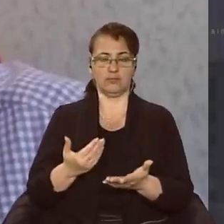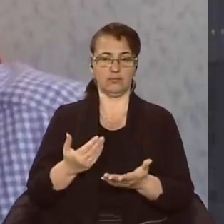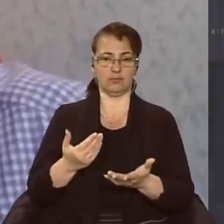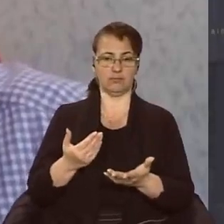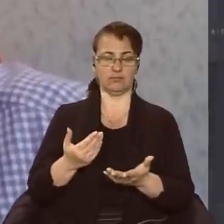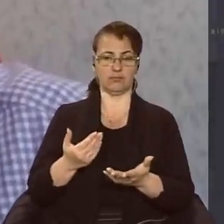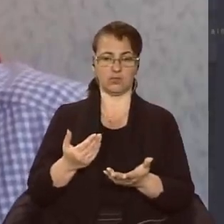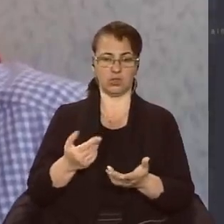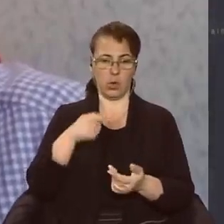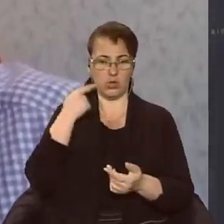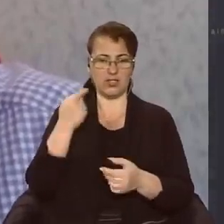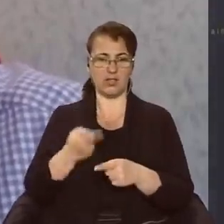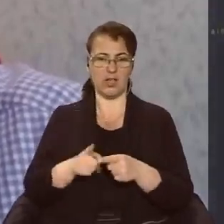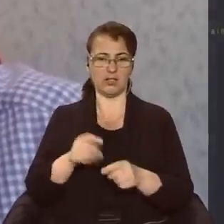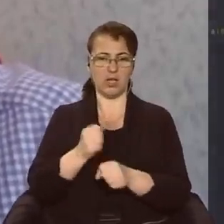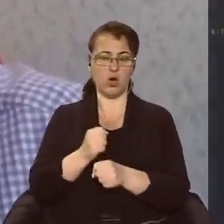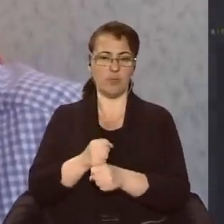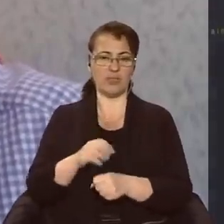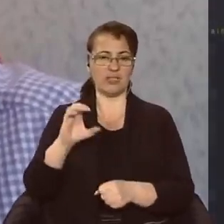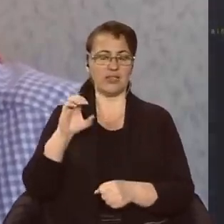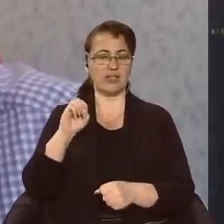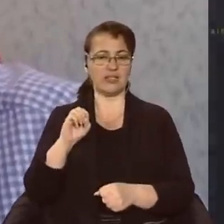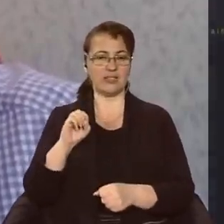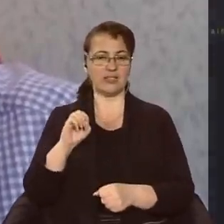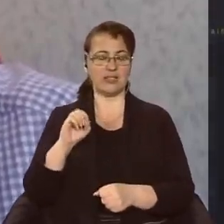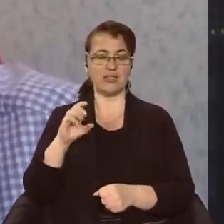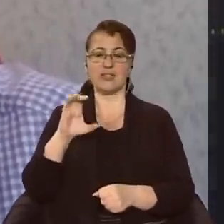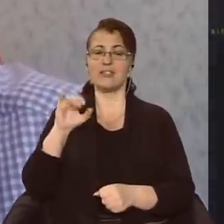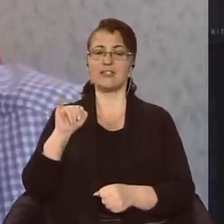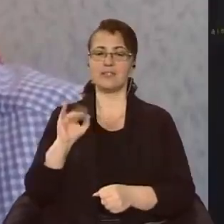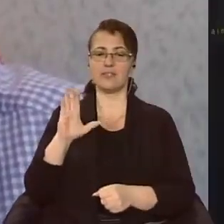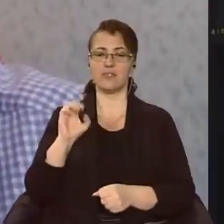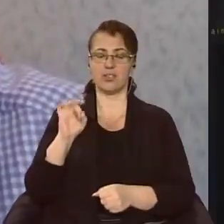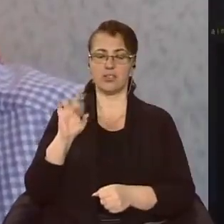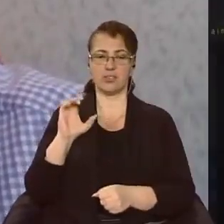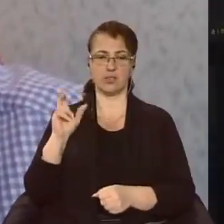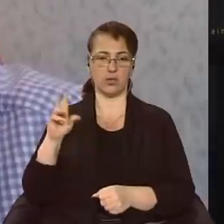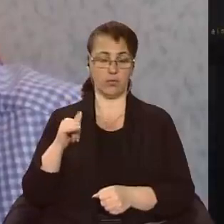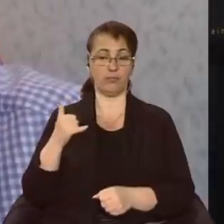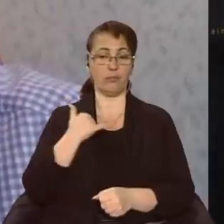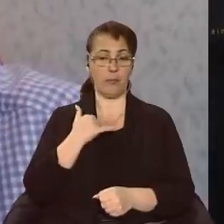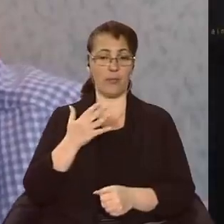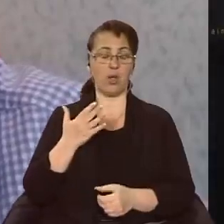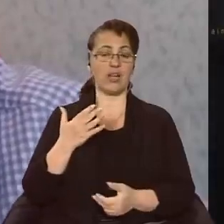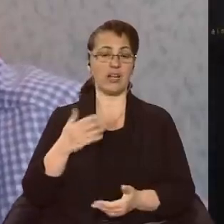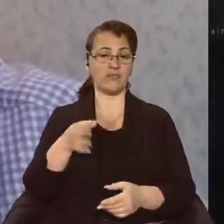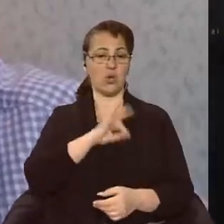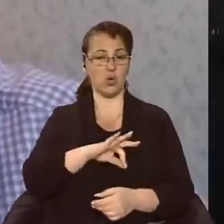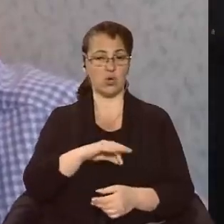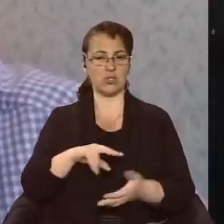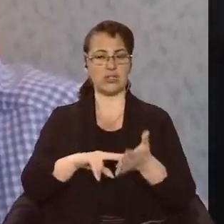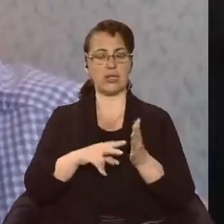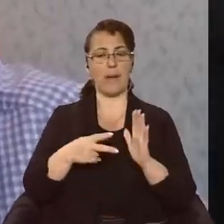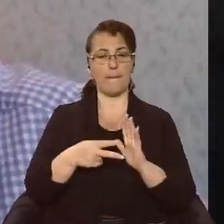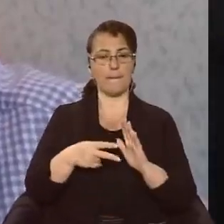Донця. А то ми саме використовуємо тактику оборонних дій